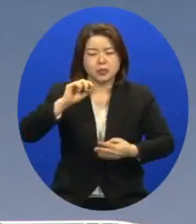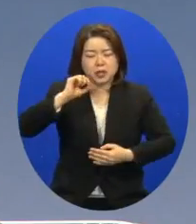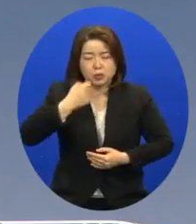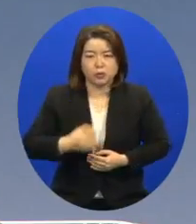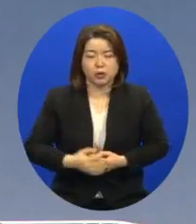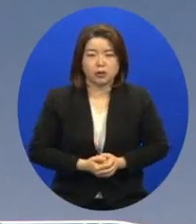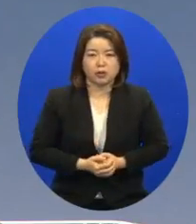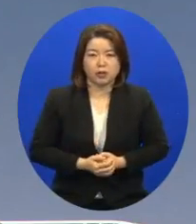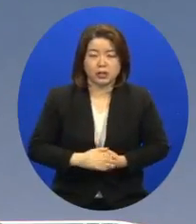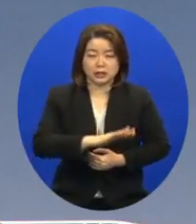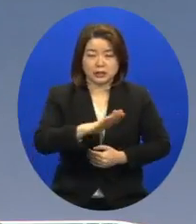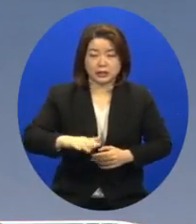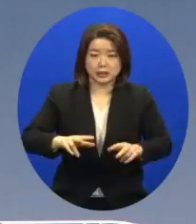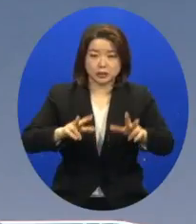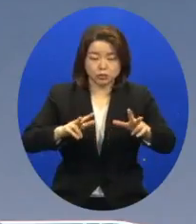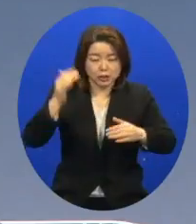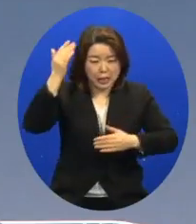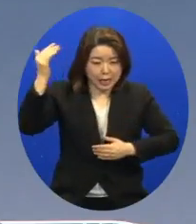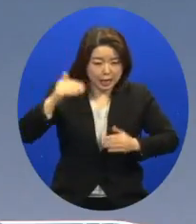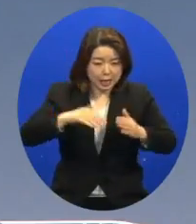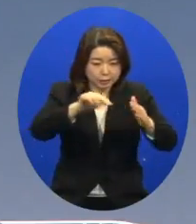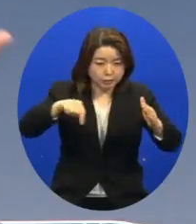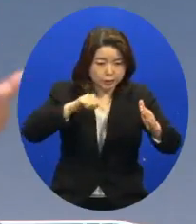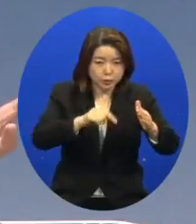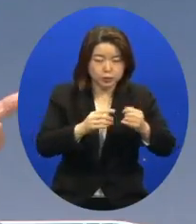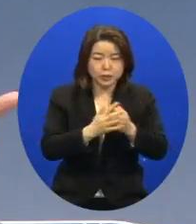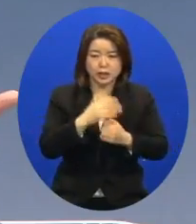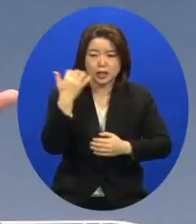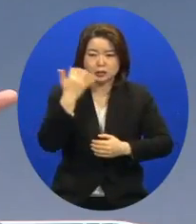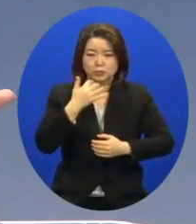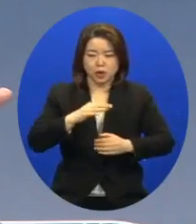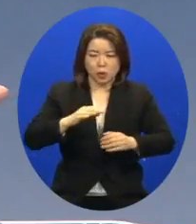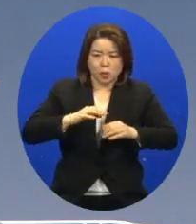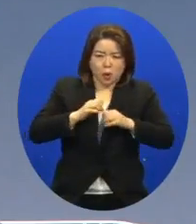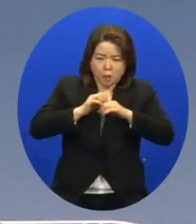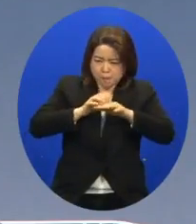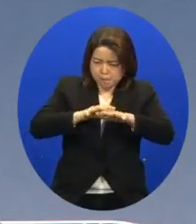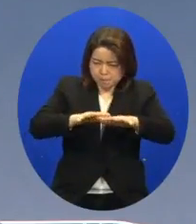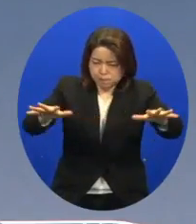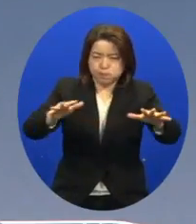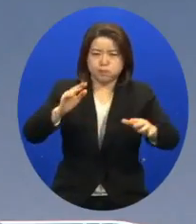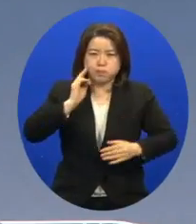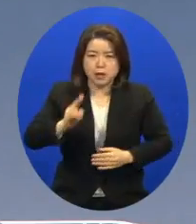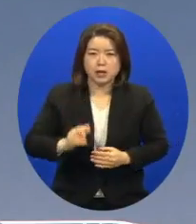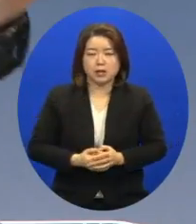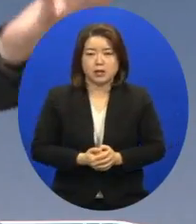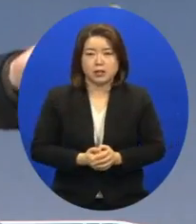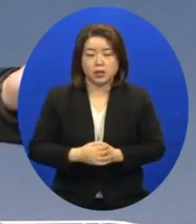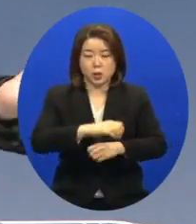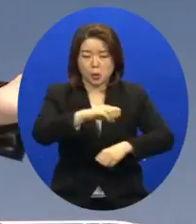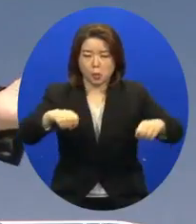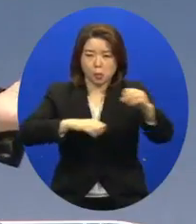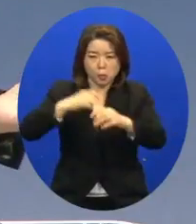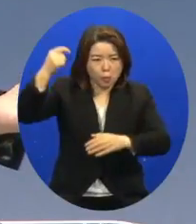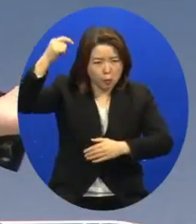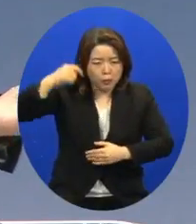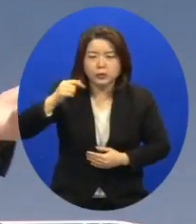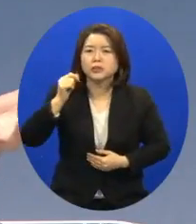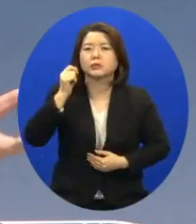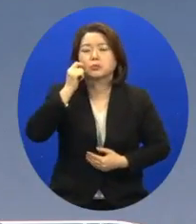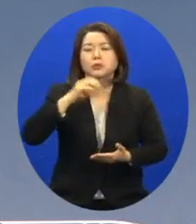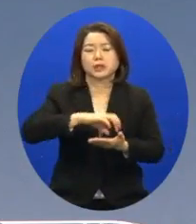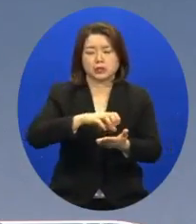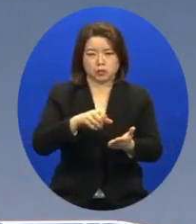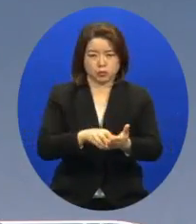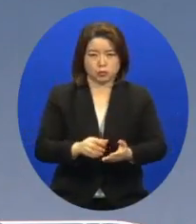지금 우리 국민들의 속에 음 나니 너무 무섭게 퍼져 있고 오히려 감각을 잃어 버릴 정도입니다